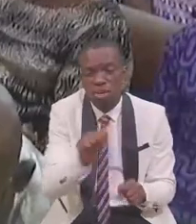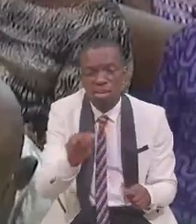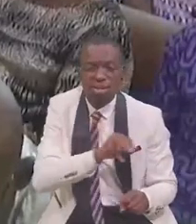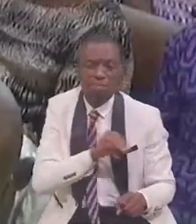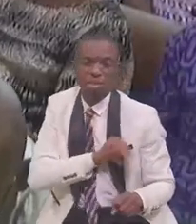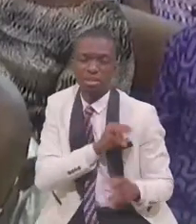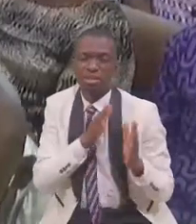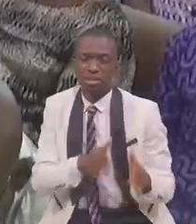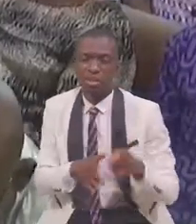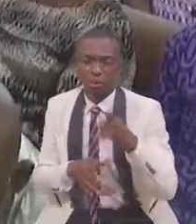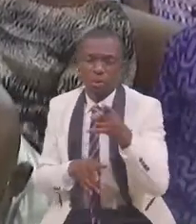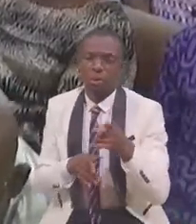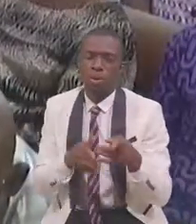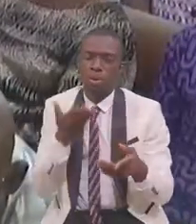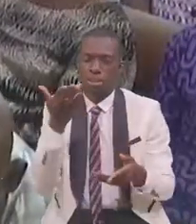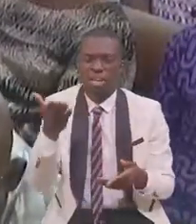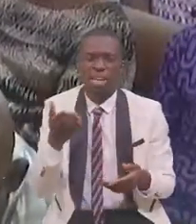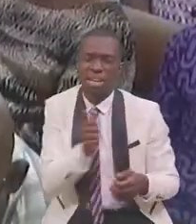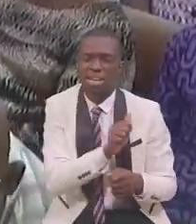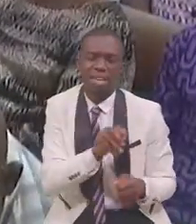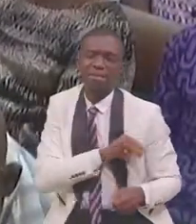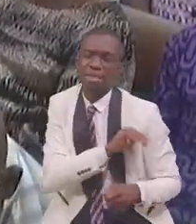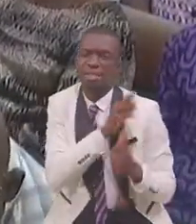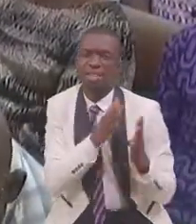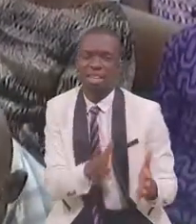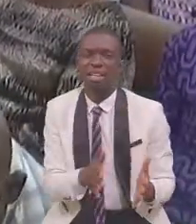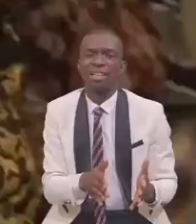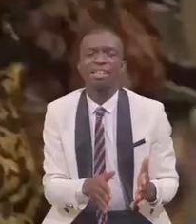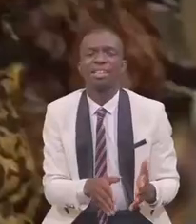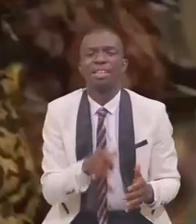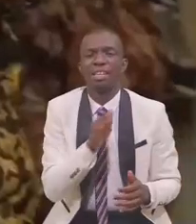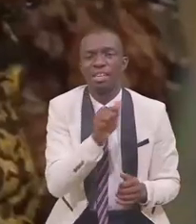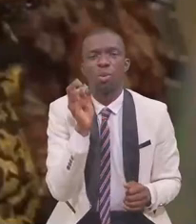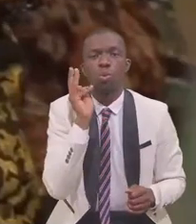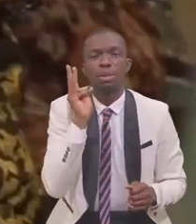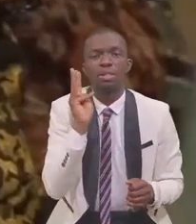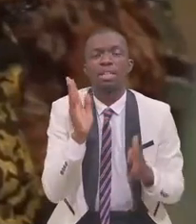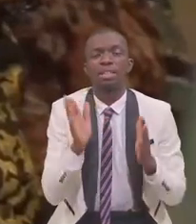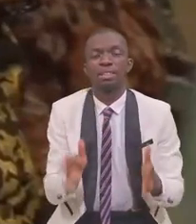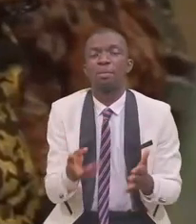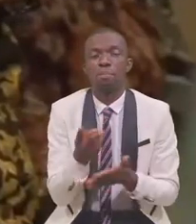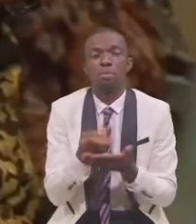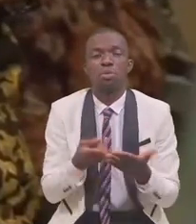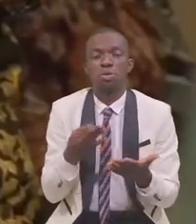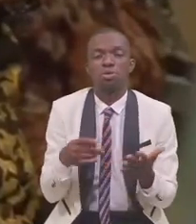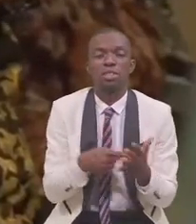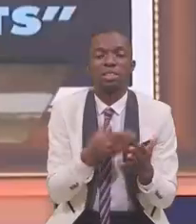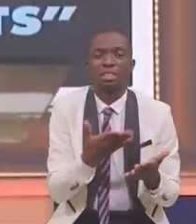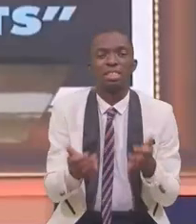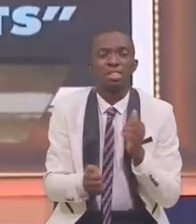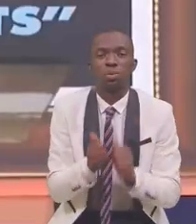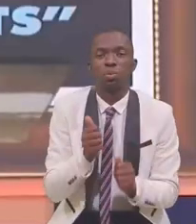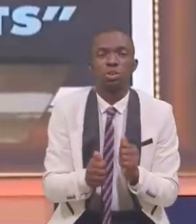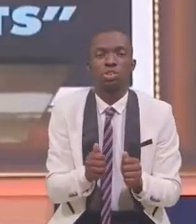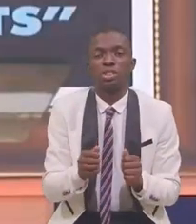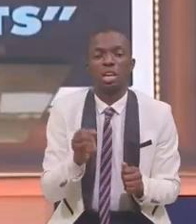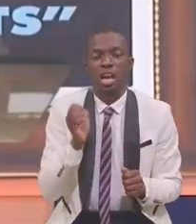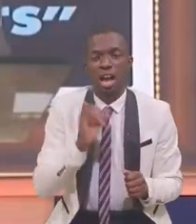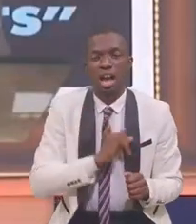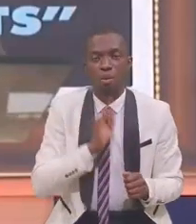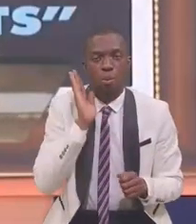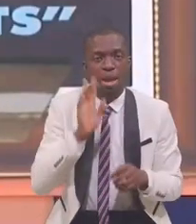témoin, témoin des choses que tu as vues et de celles pour lesquelles je t'apparaîtrai. Je